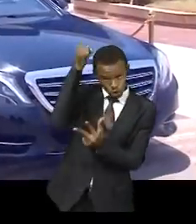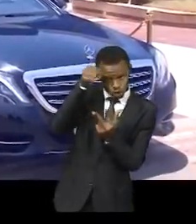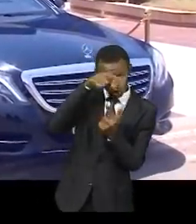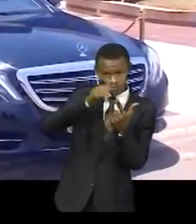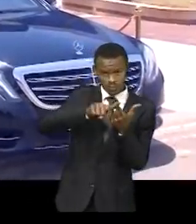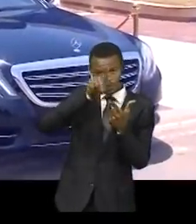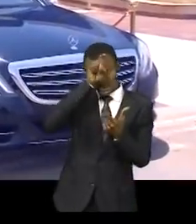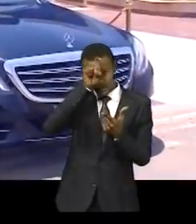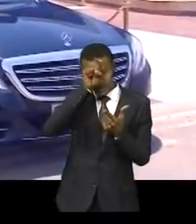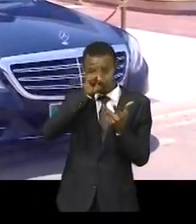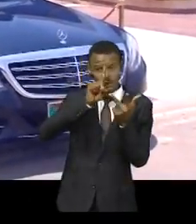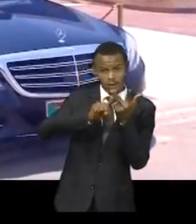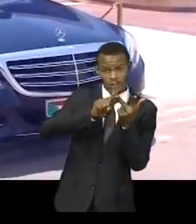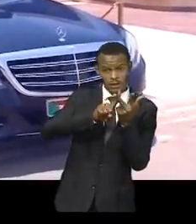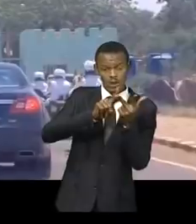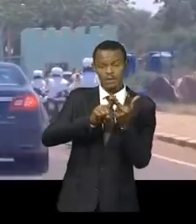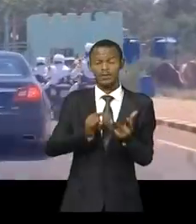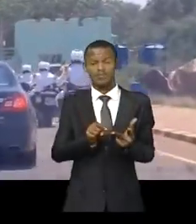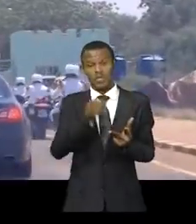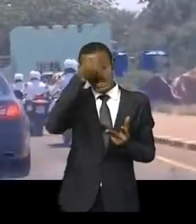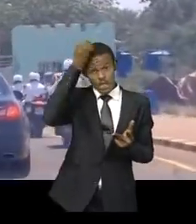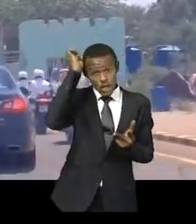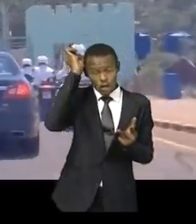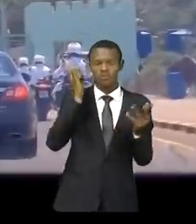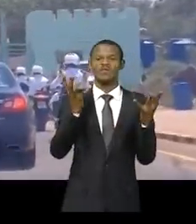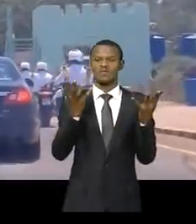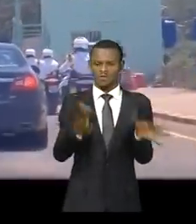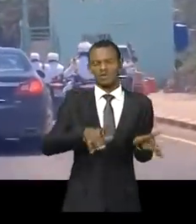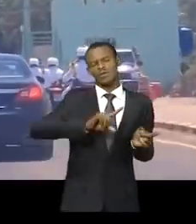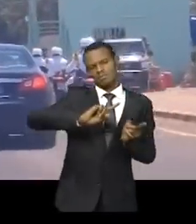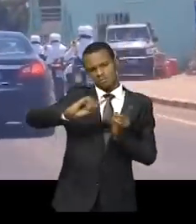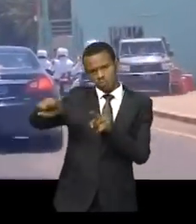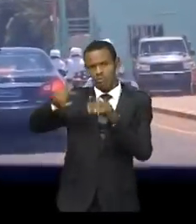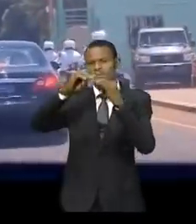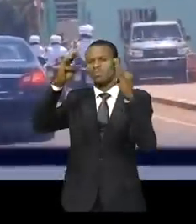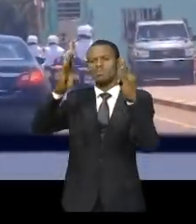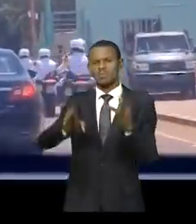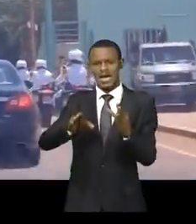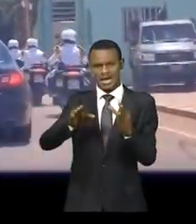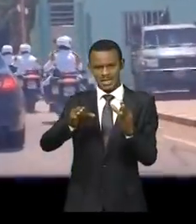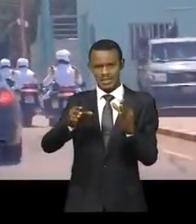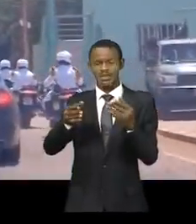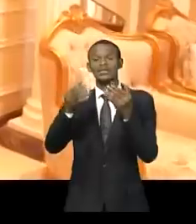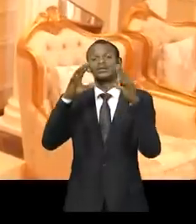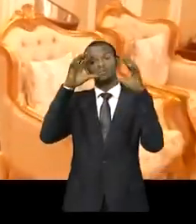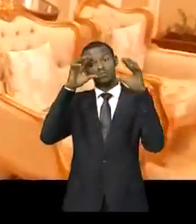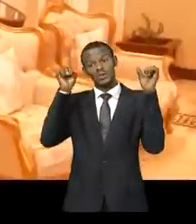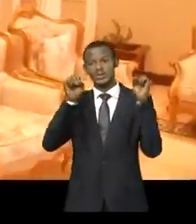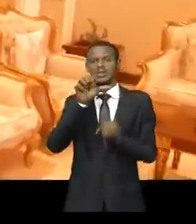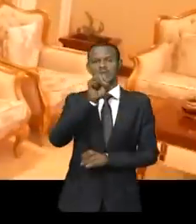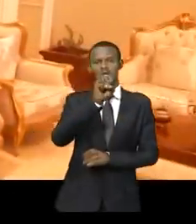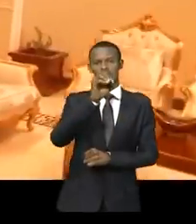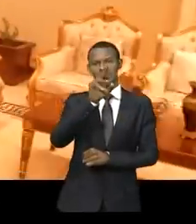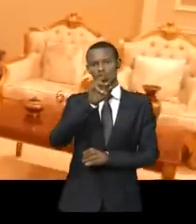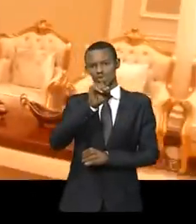palais présidentiel soudanais situé à quelques encablures près de l'aéroport international de Khartoum. Ici,